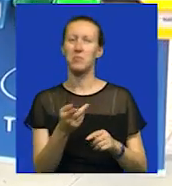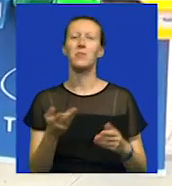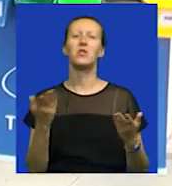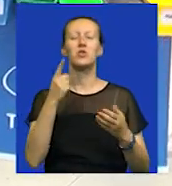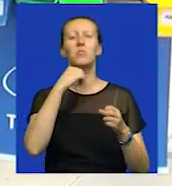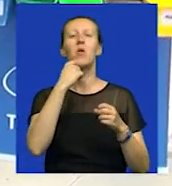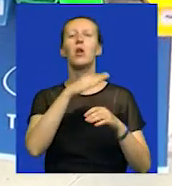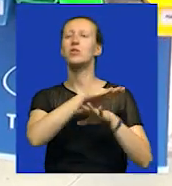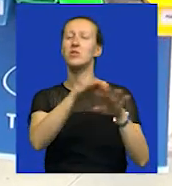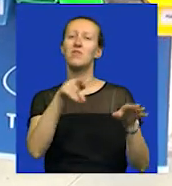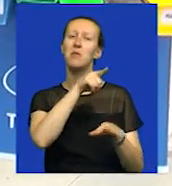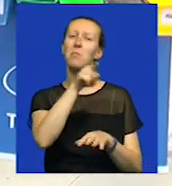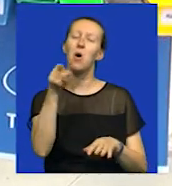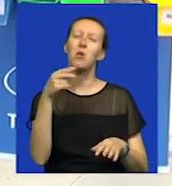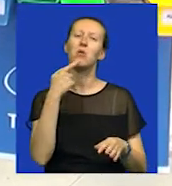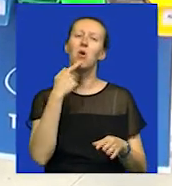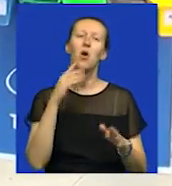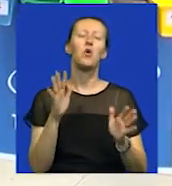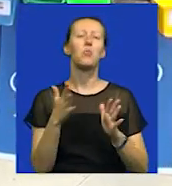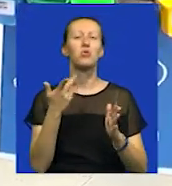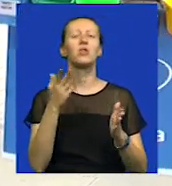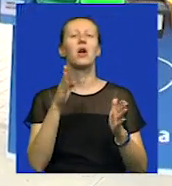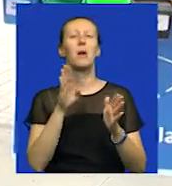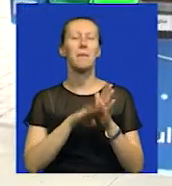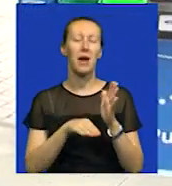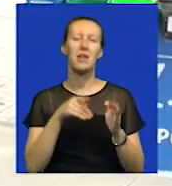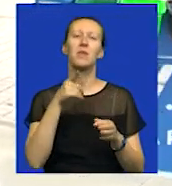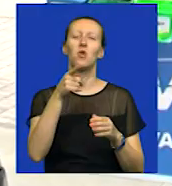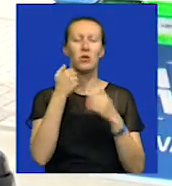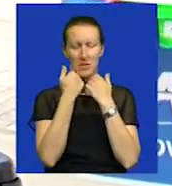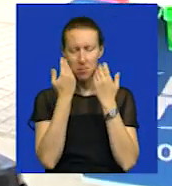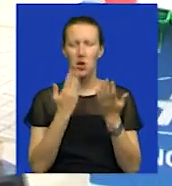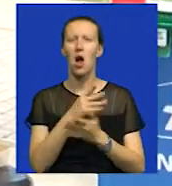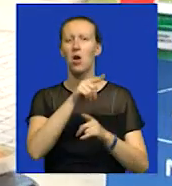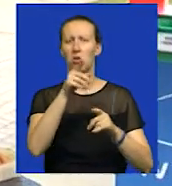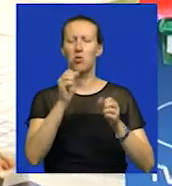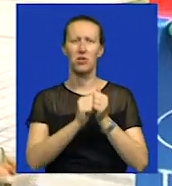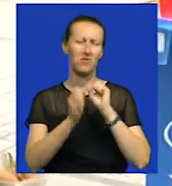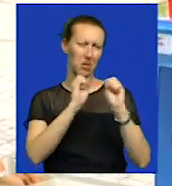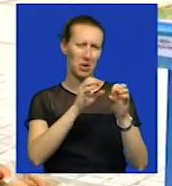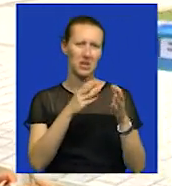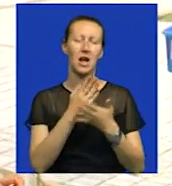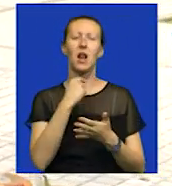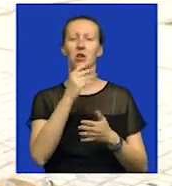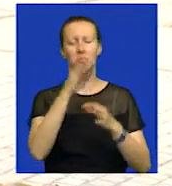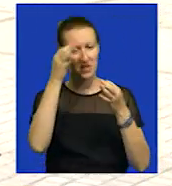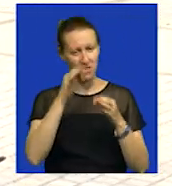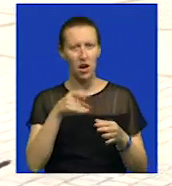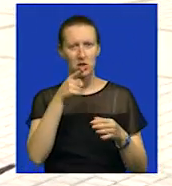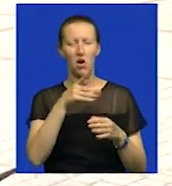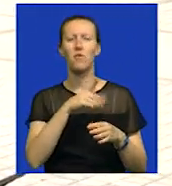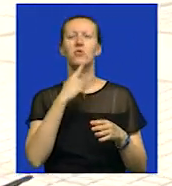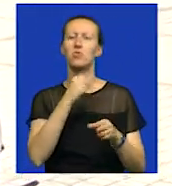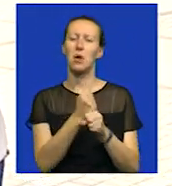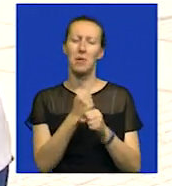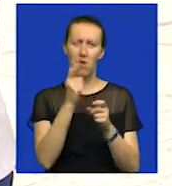ćemo poručiti svima onima ki forš manje. To je sramota ako neko to radi. Dobro. Ali kažem vam svaka čast ovoma